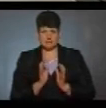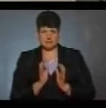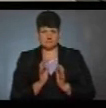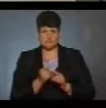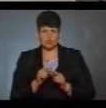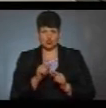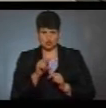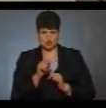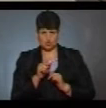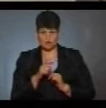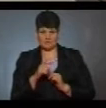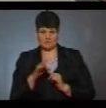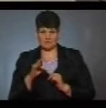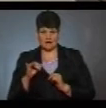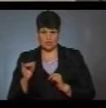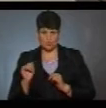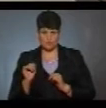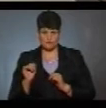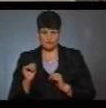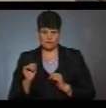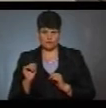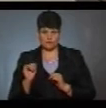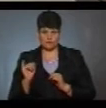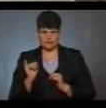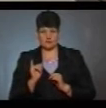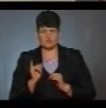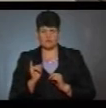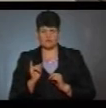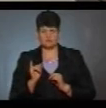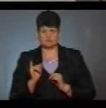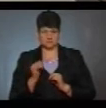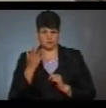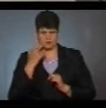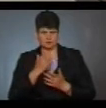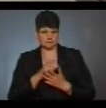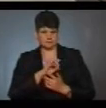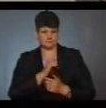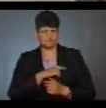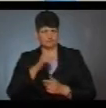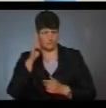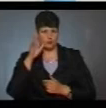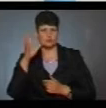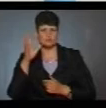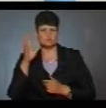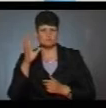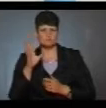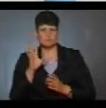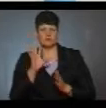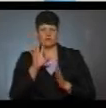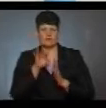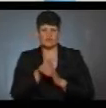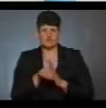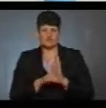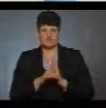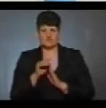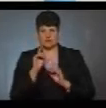оцю хвилю і на гребені, скажімо так, популярності зайти в Верховну Раду.